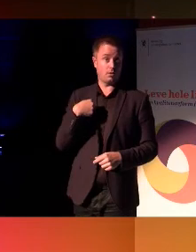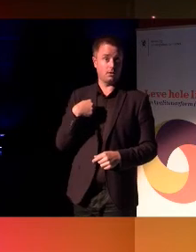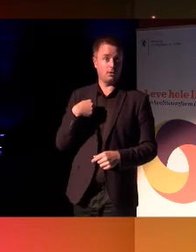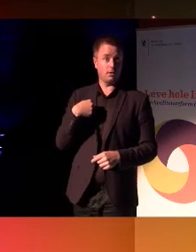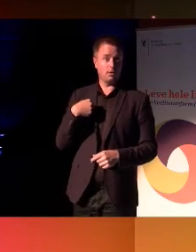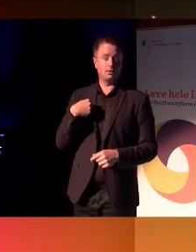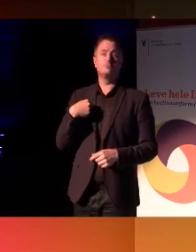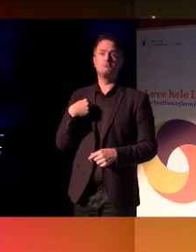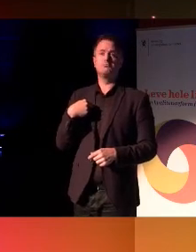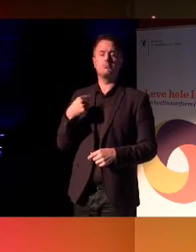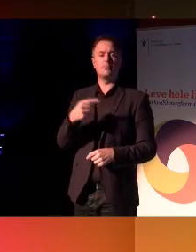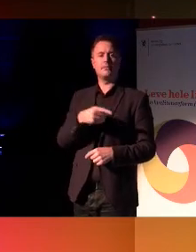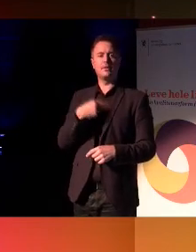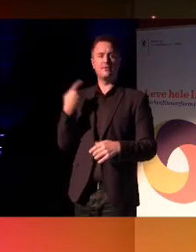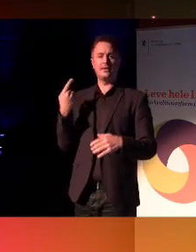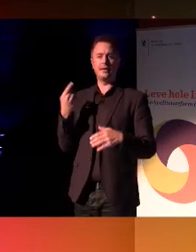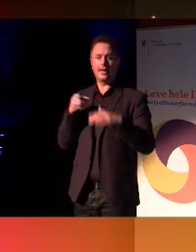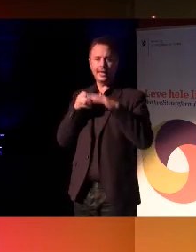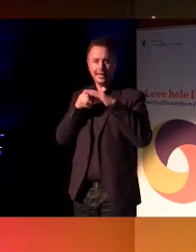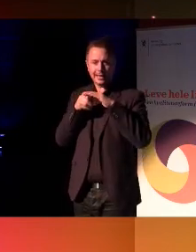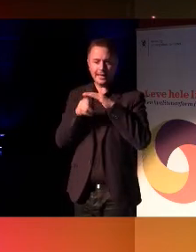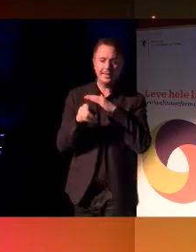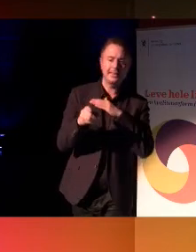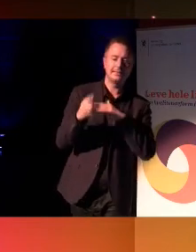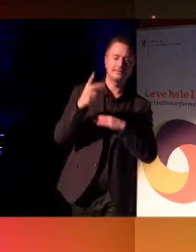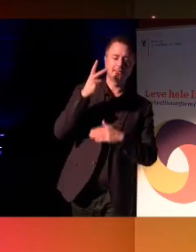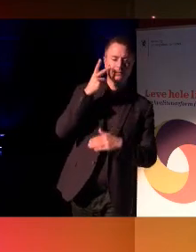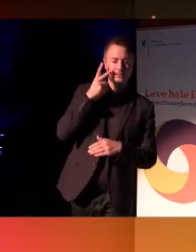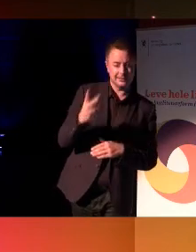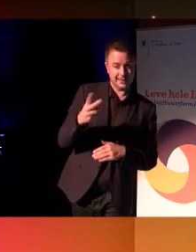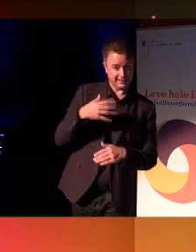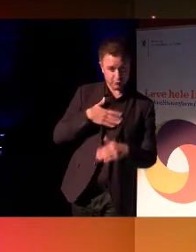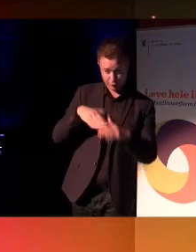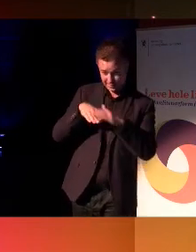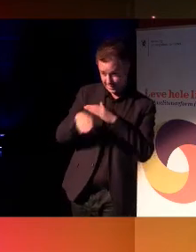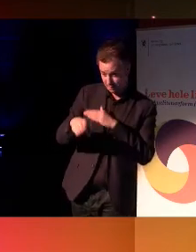Hvor vi måtte inn og se på det en annen måte å organisere sykehjemmet på.